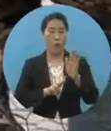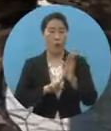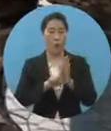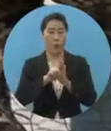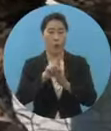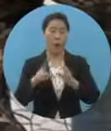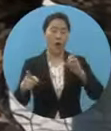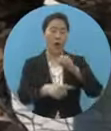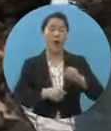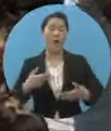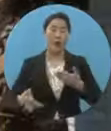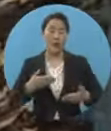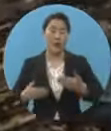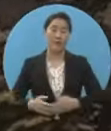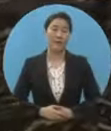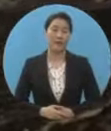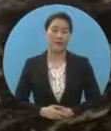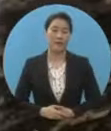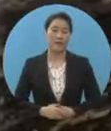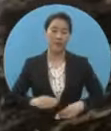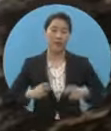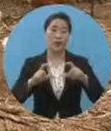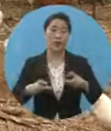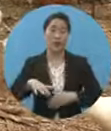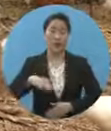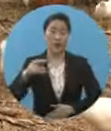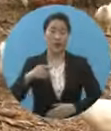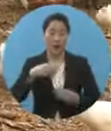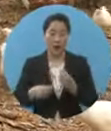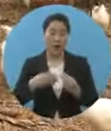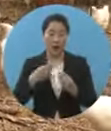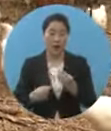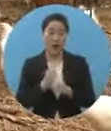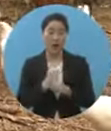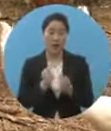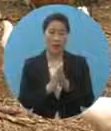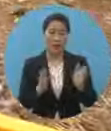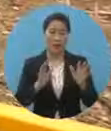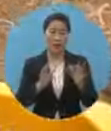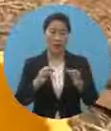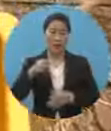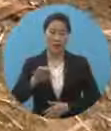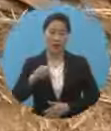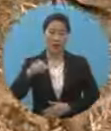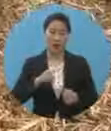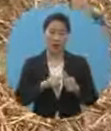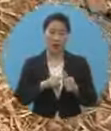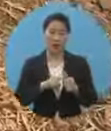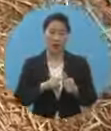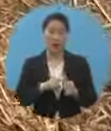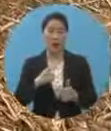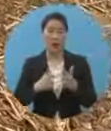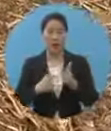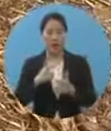수확이 한창입니다 전남 지역에서 처음으로 바나나 재배를 시작한 김승수 씨는 바나나 509 를